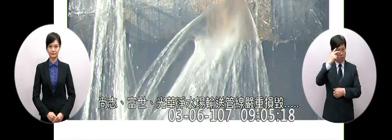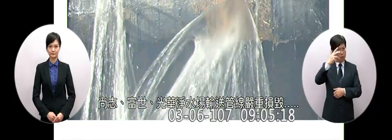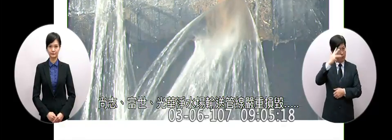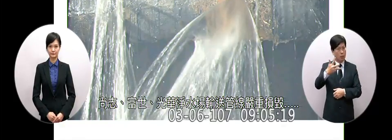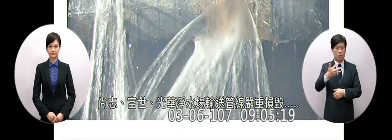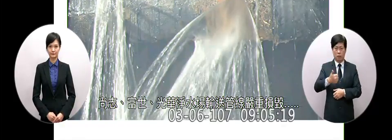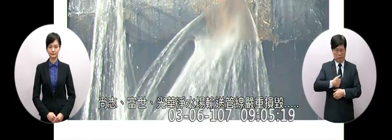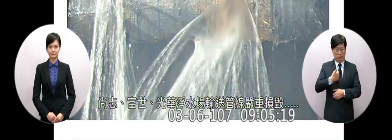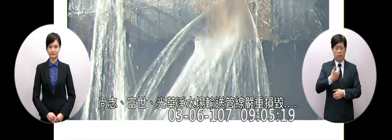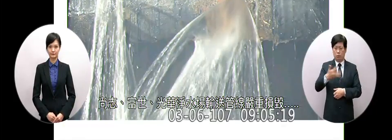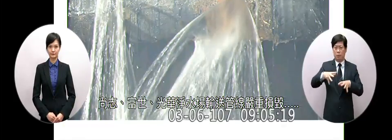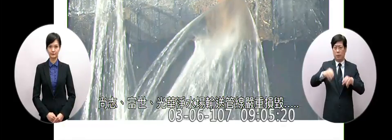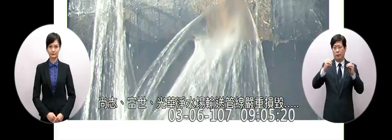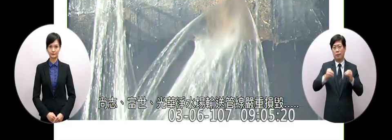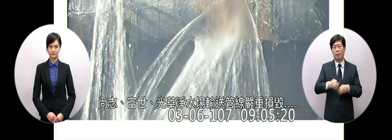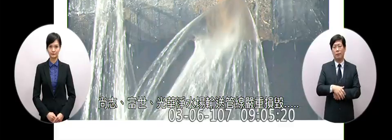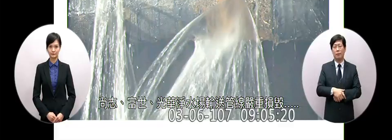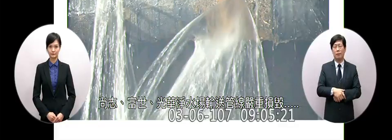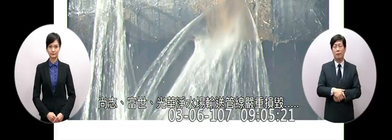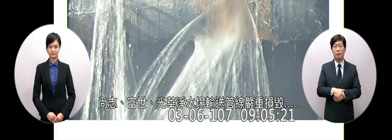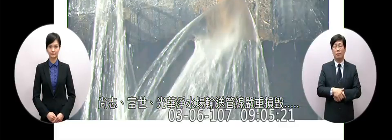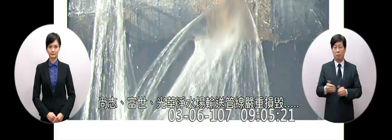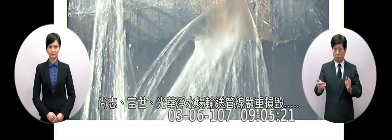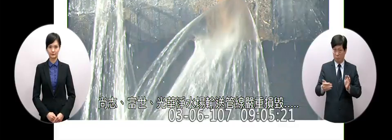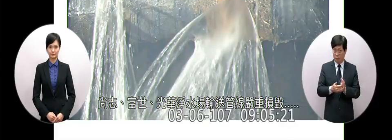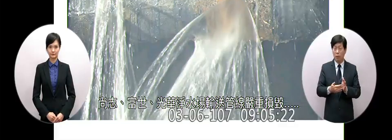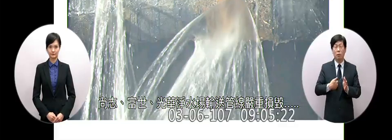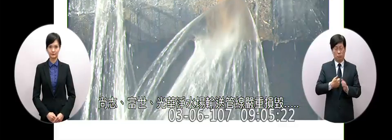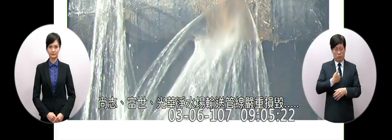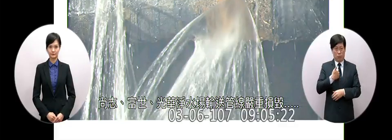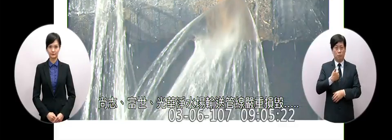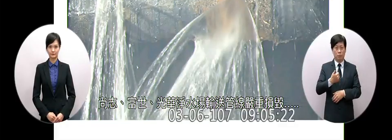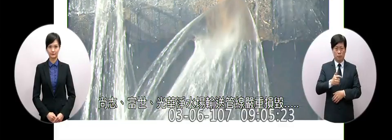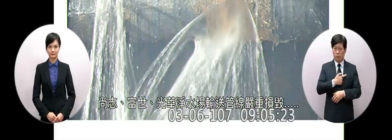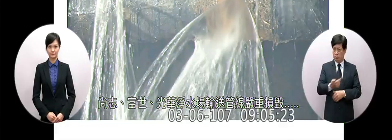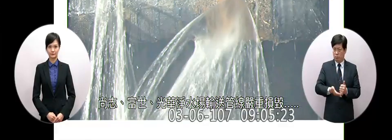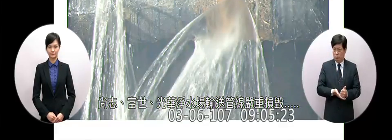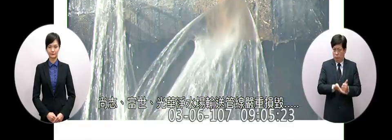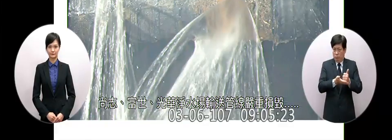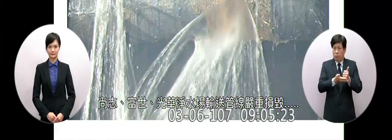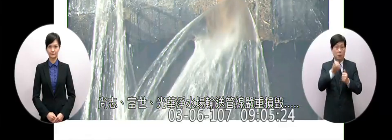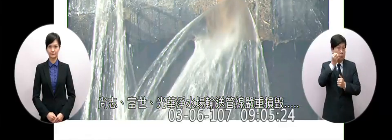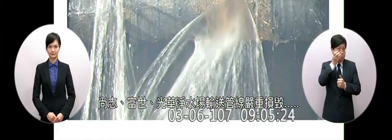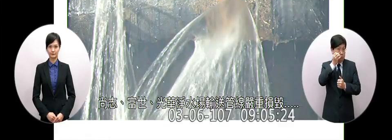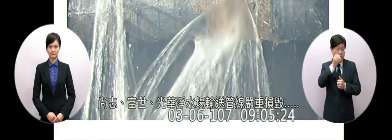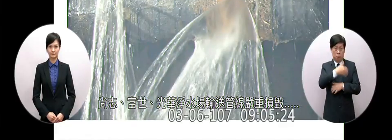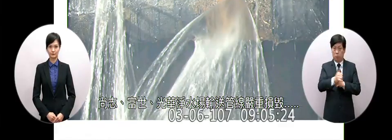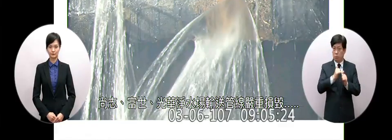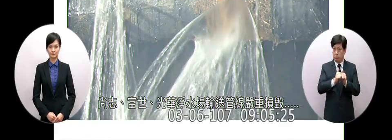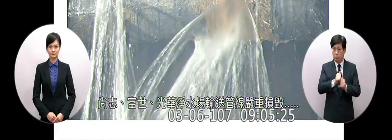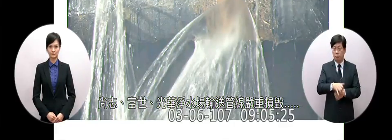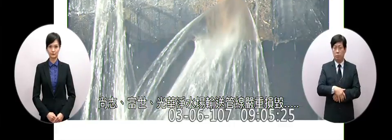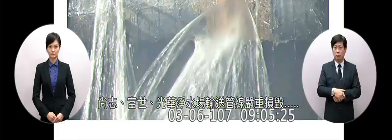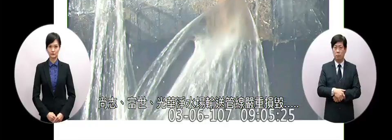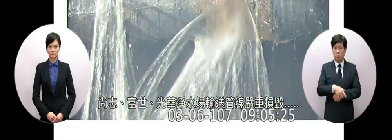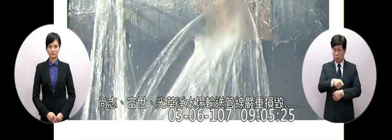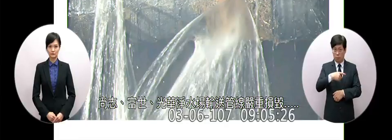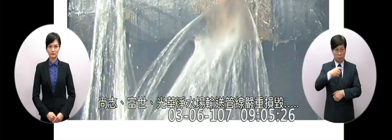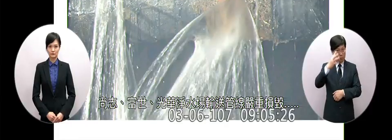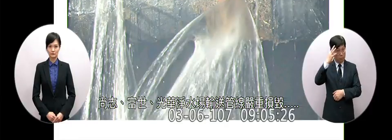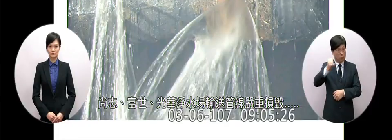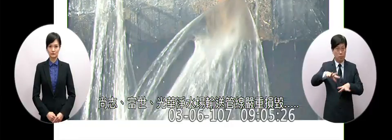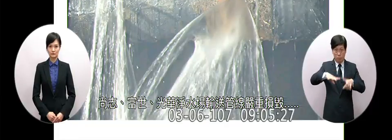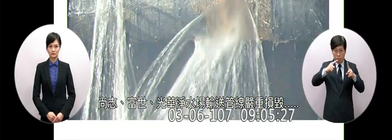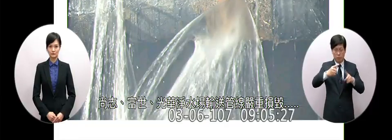的时候我们是停自来水的。而我们也是非常的敬佩花莲人，在这个几天